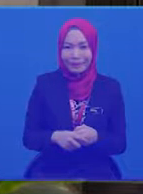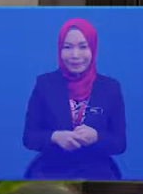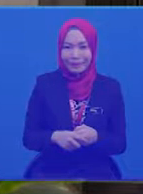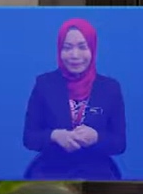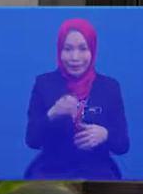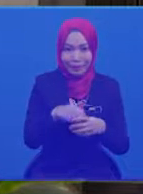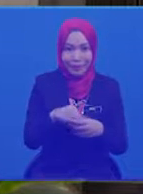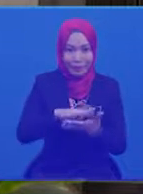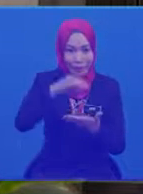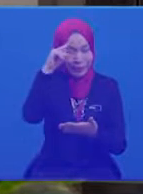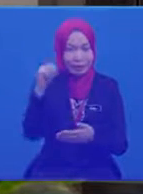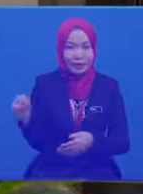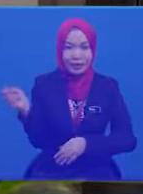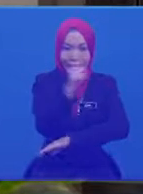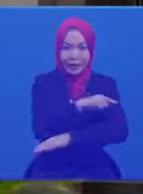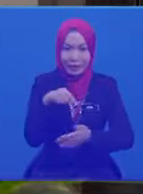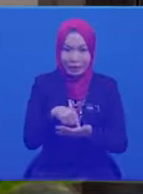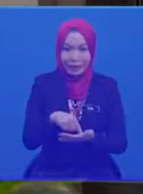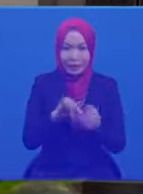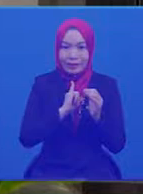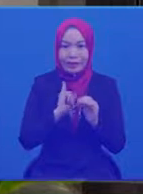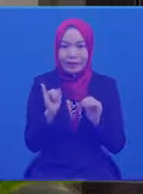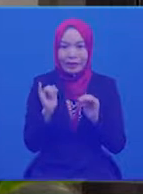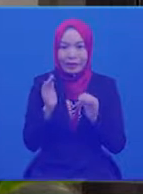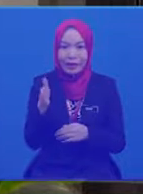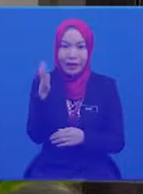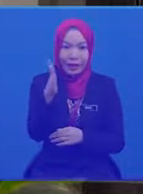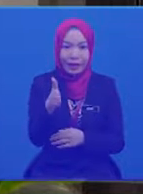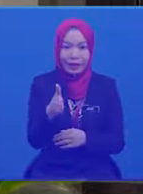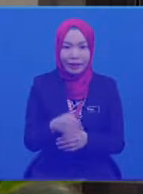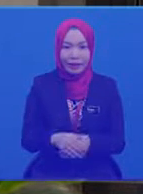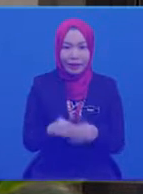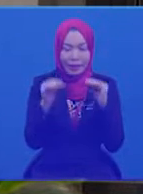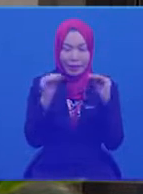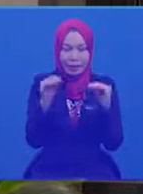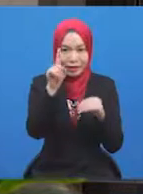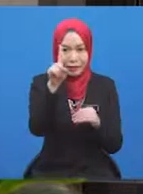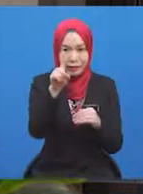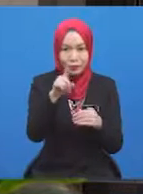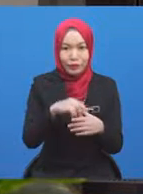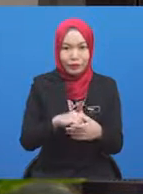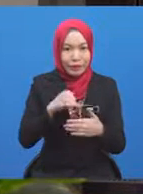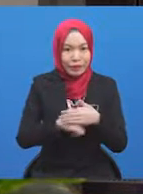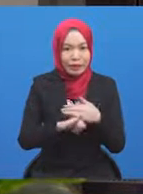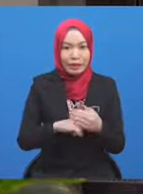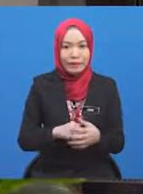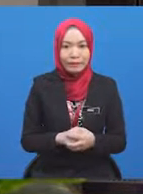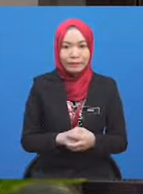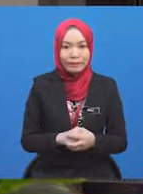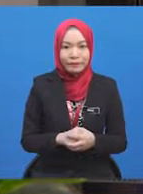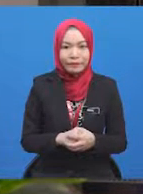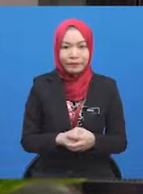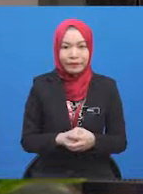Dalam pembelajaran kita pada hari ini, cikgu akan memfokuskan kepada satu perisian sahaja, iaitu